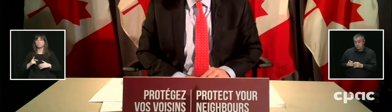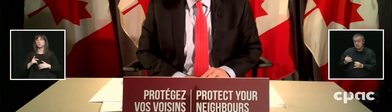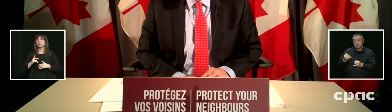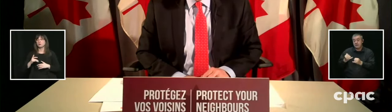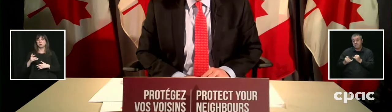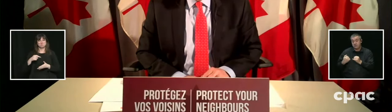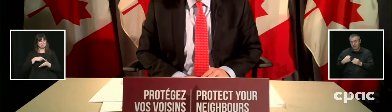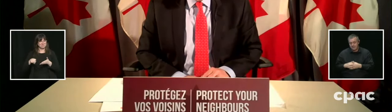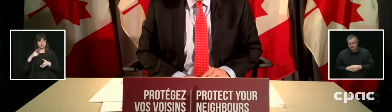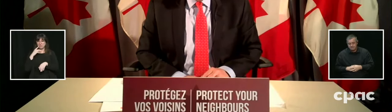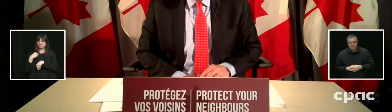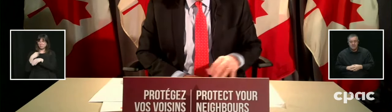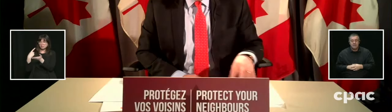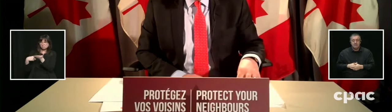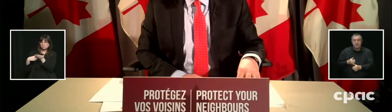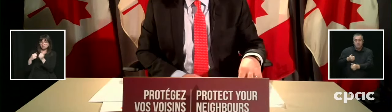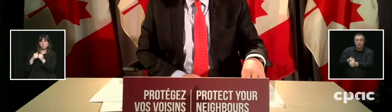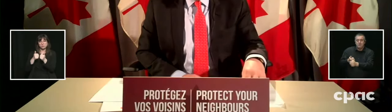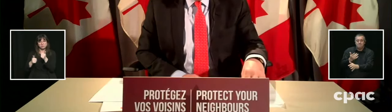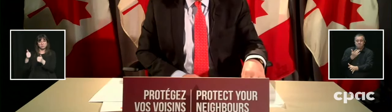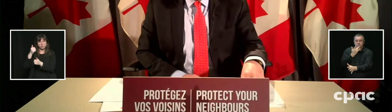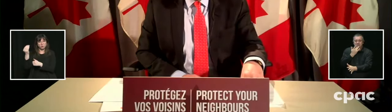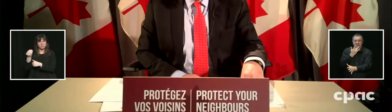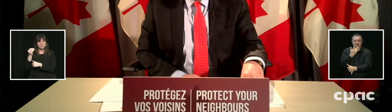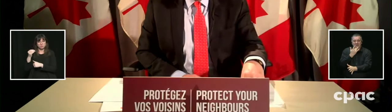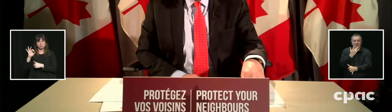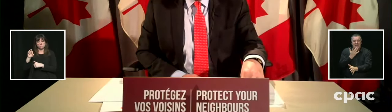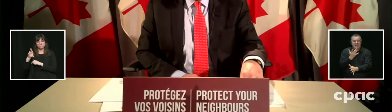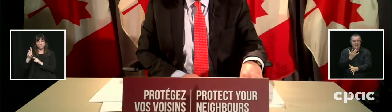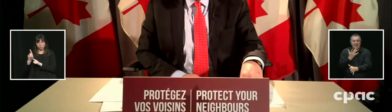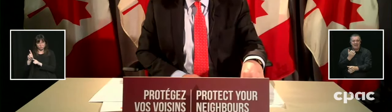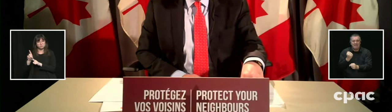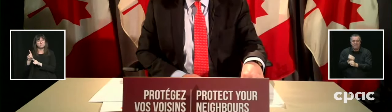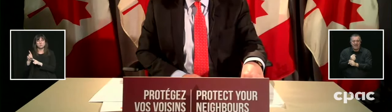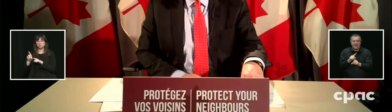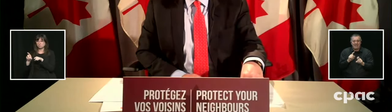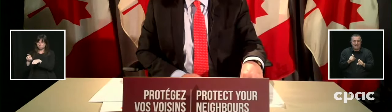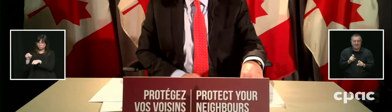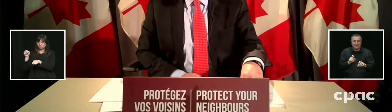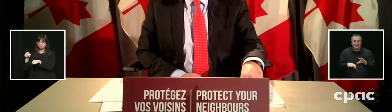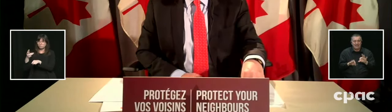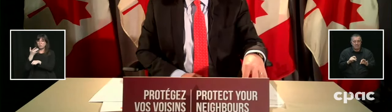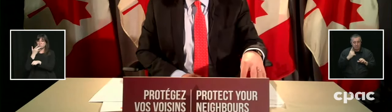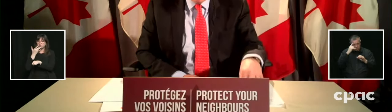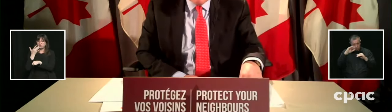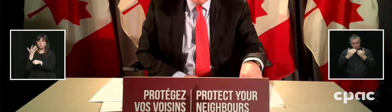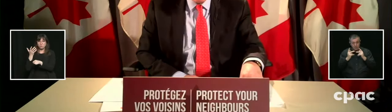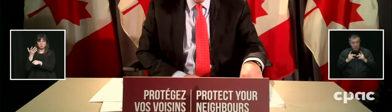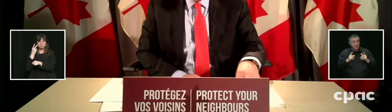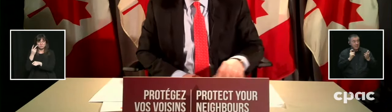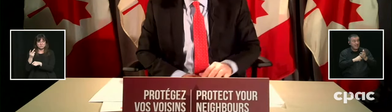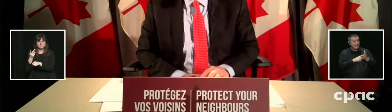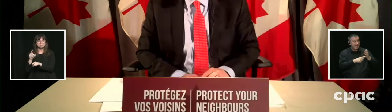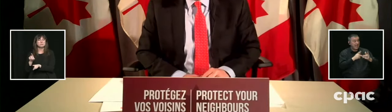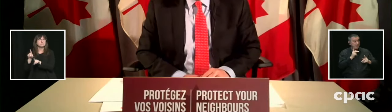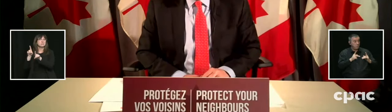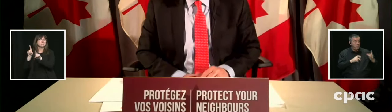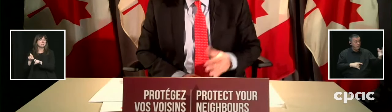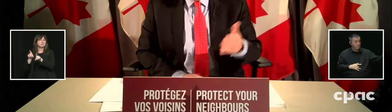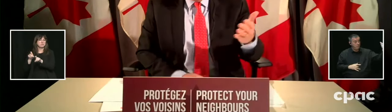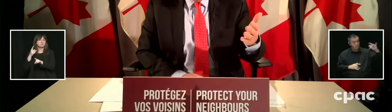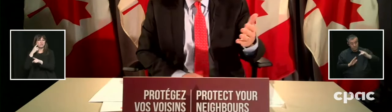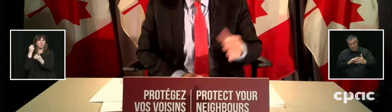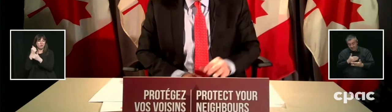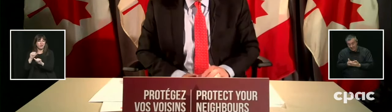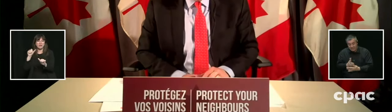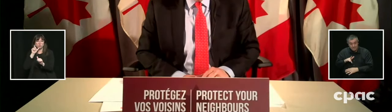semaine, lui privilégie la question de faire des tests de dépistage pour tout le monde à l'arrivée aux aéroports. On